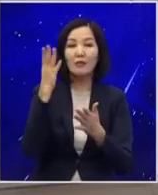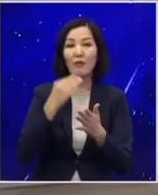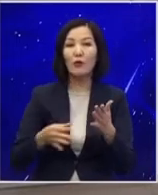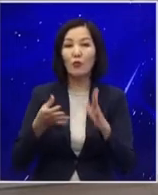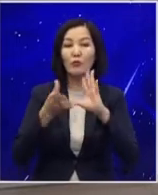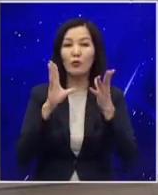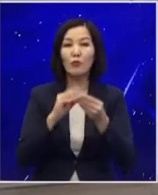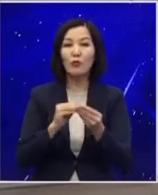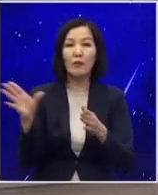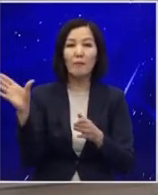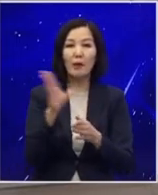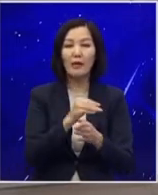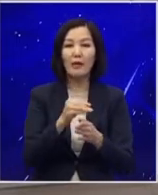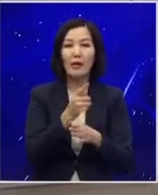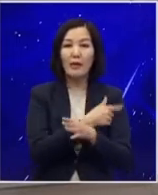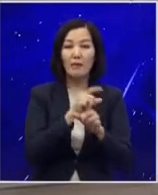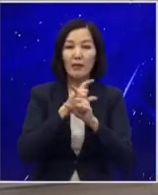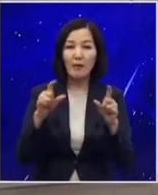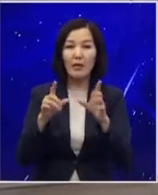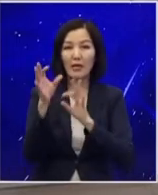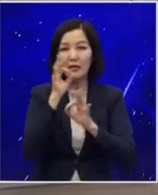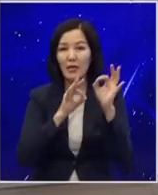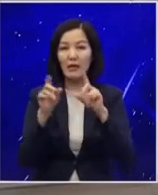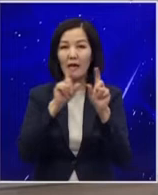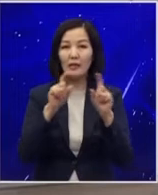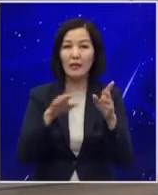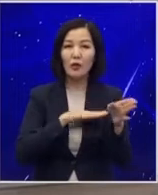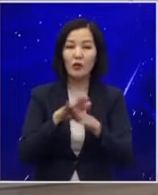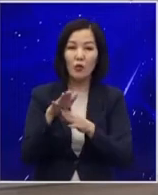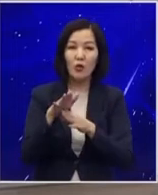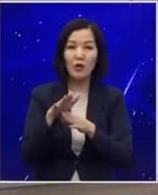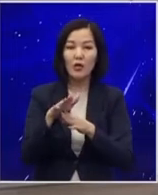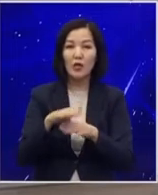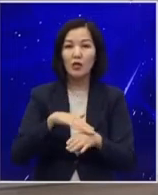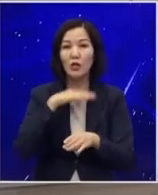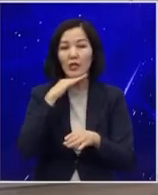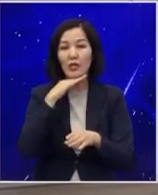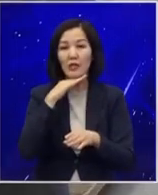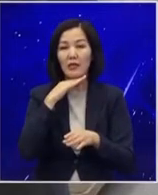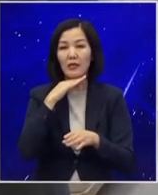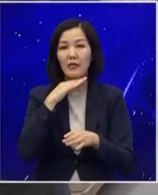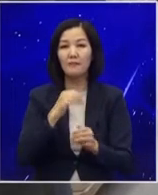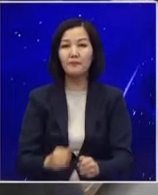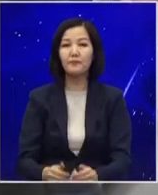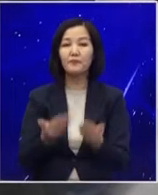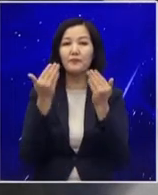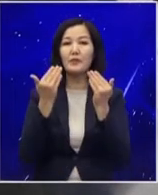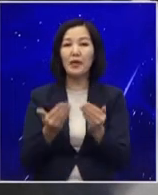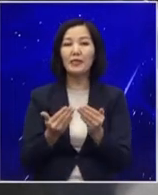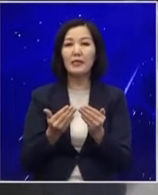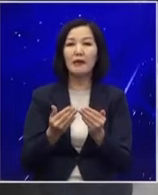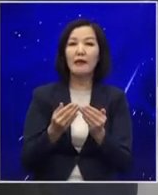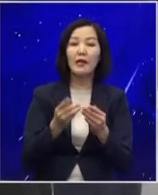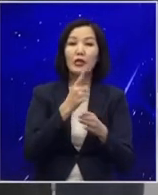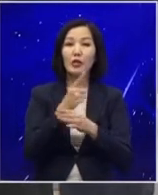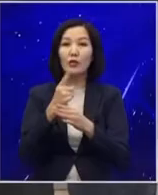бойынша барлық мекемелерге, дәріханаларға толықтай дәрі-дәрмек жететіндігіне көз жеткіздік. Қазір өңірде карантин